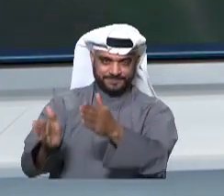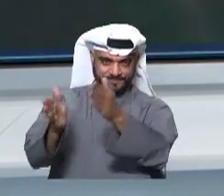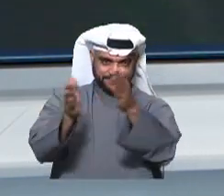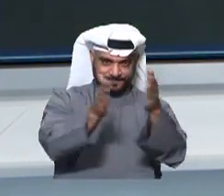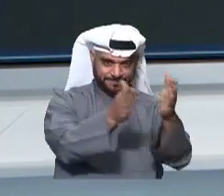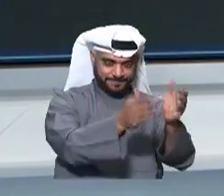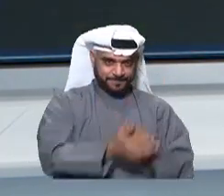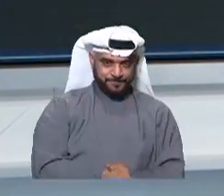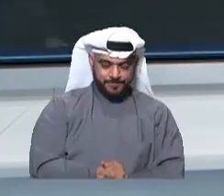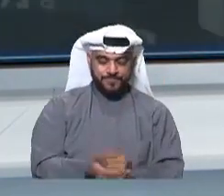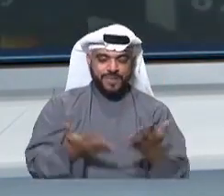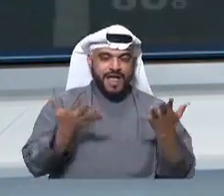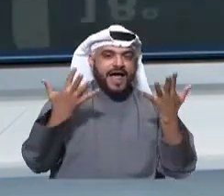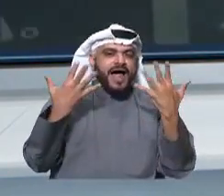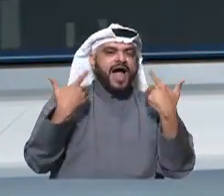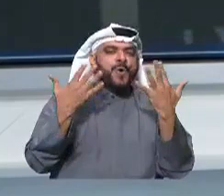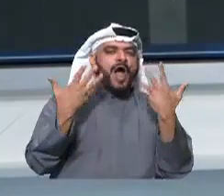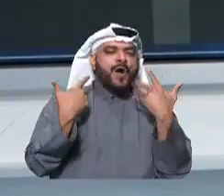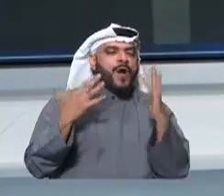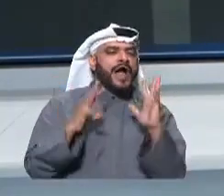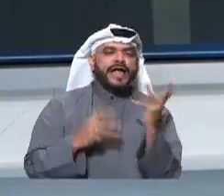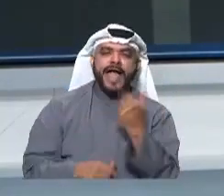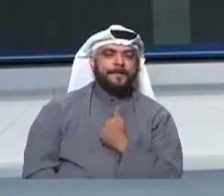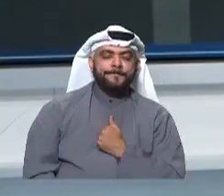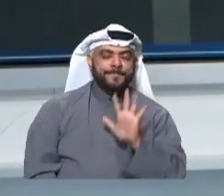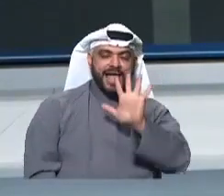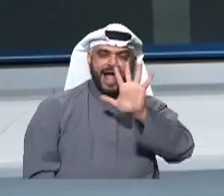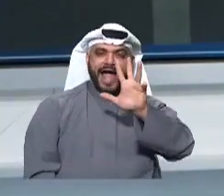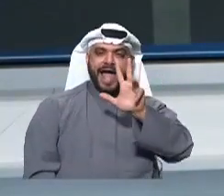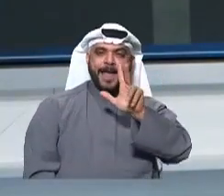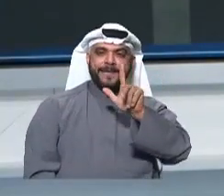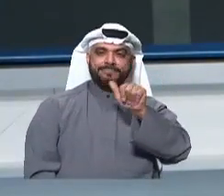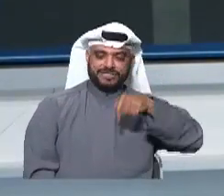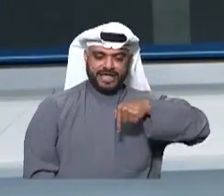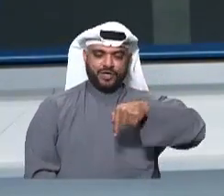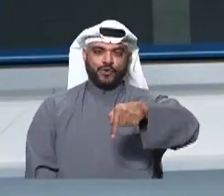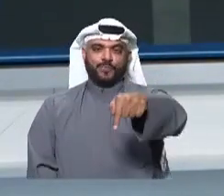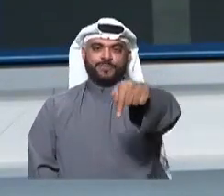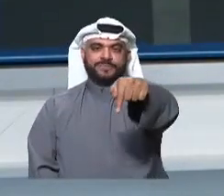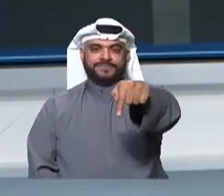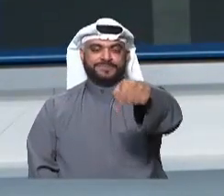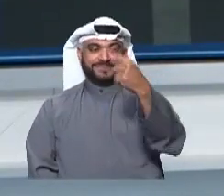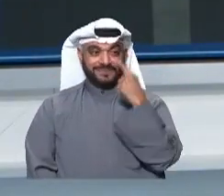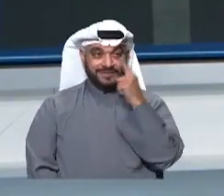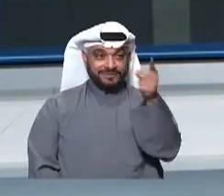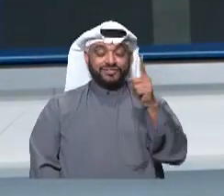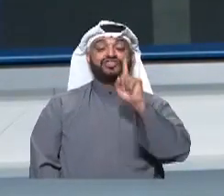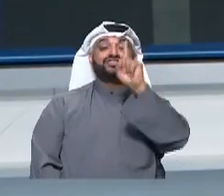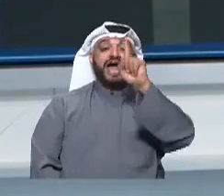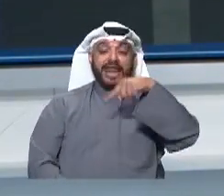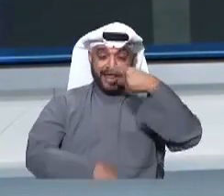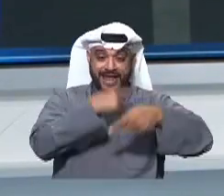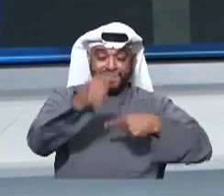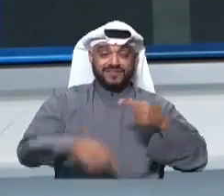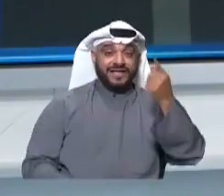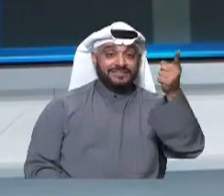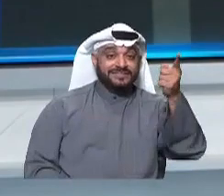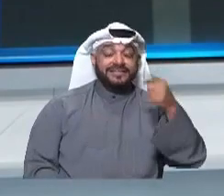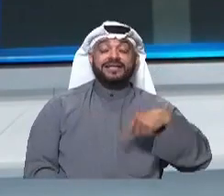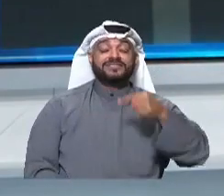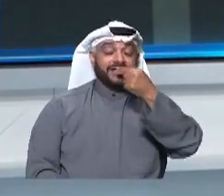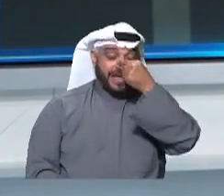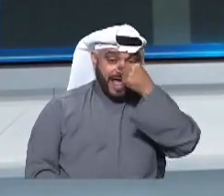5:11 دقيقة. الطقس المتوقع في مدينة الكويت خلال 5 أيام القادمة إن شاء الله استمرار فرص أمطار الخير حتى صباح يوم